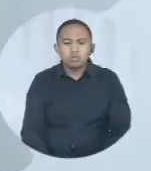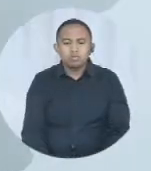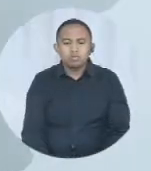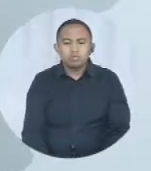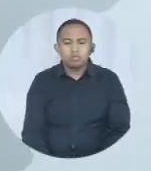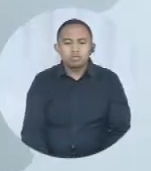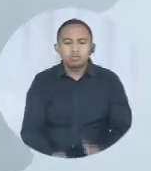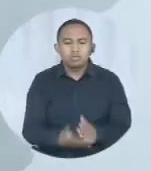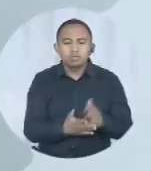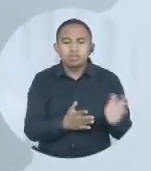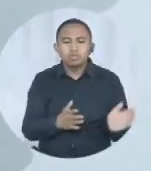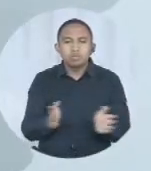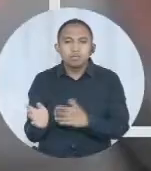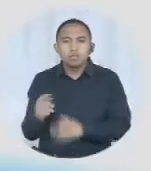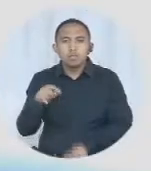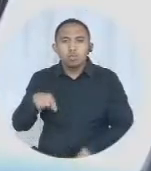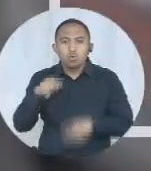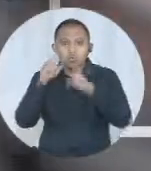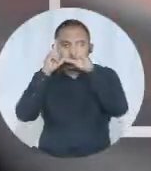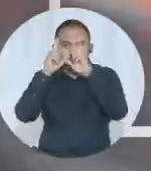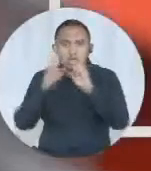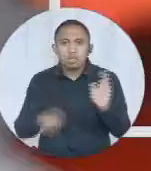ny sary androanyary.